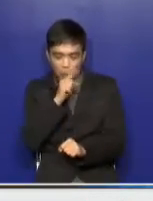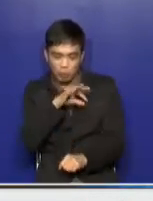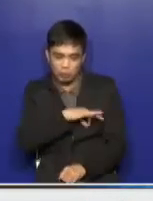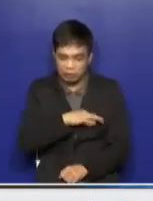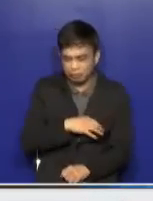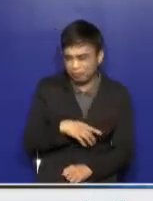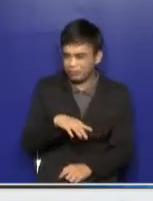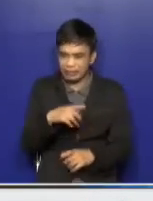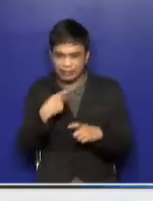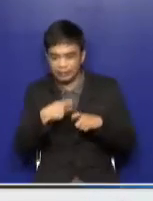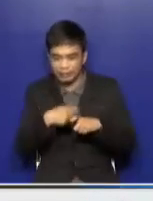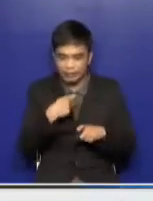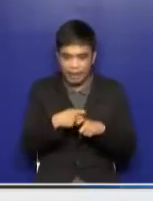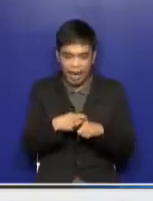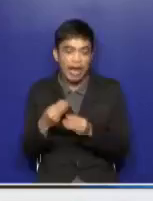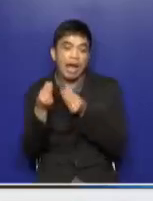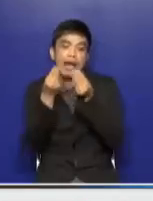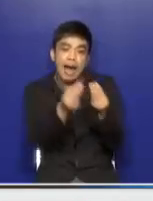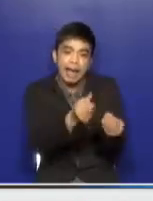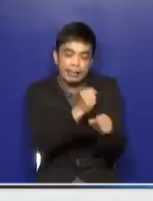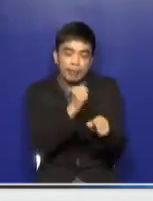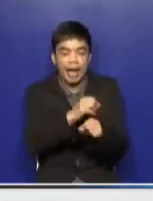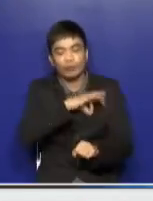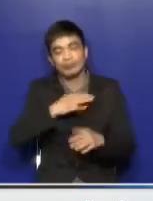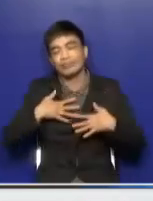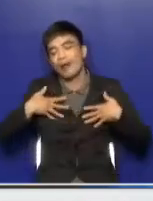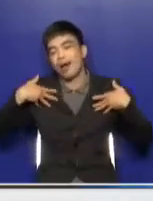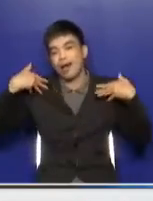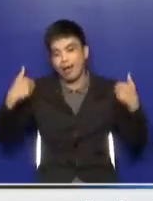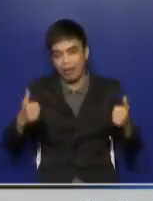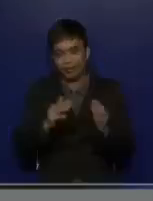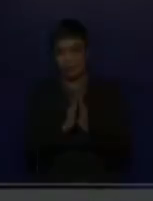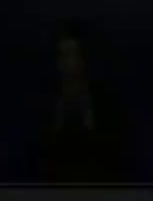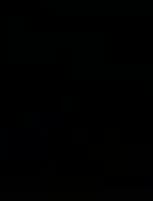วก็ให้เขาได้ทำงานแบบสบายๆนะครับขอบคุณมากครับ เชิญผู้แทนสต